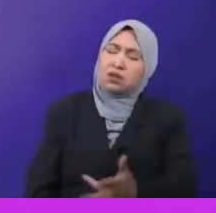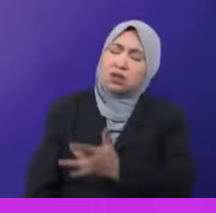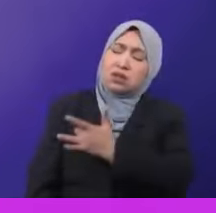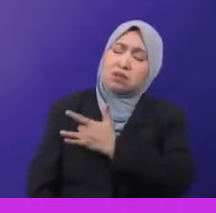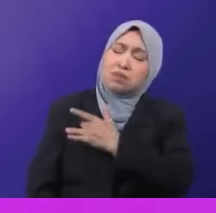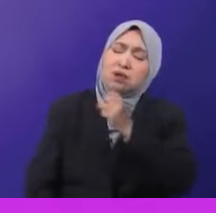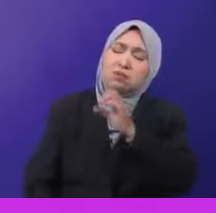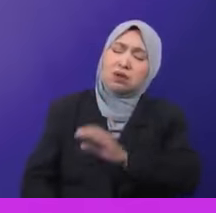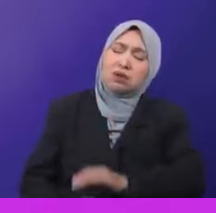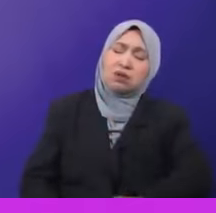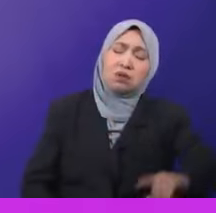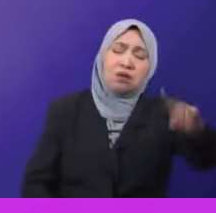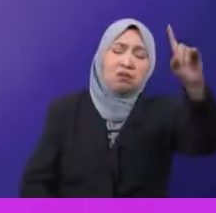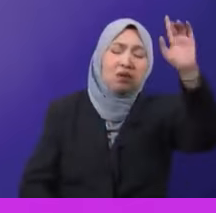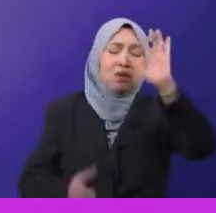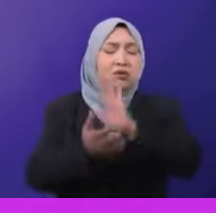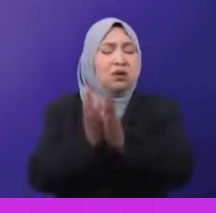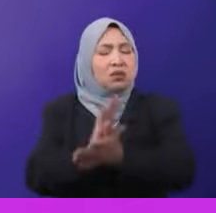بالله فقد